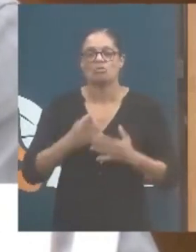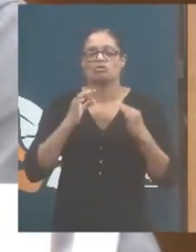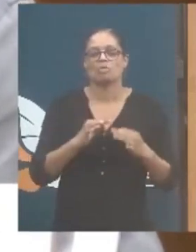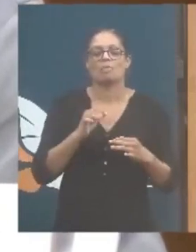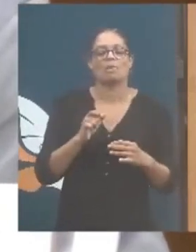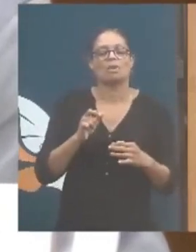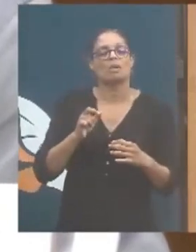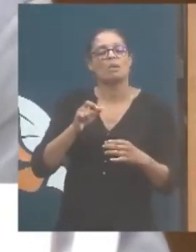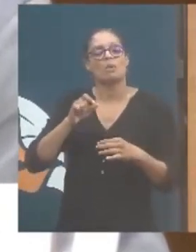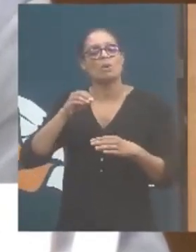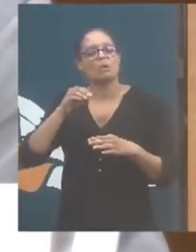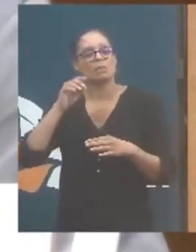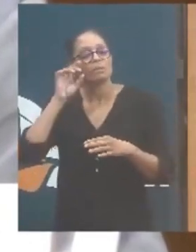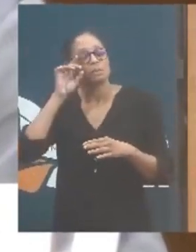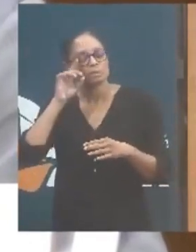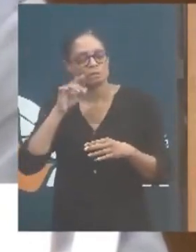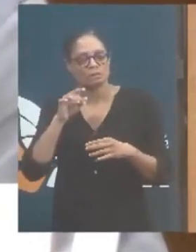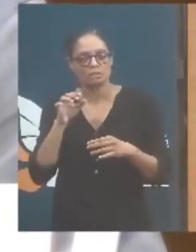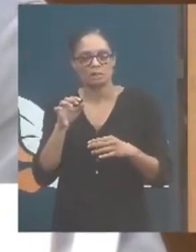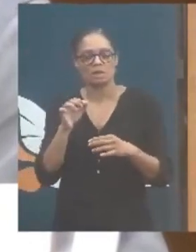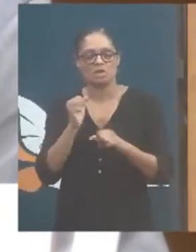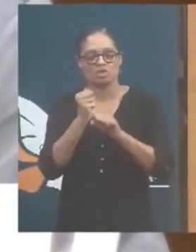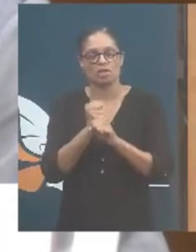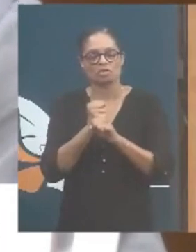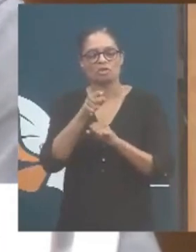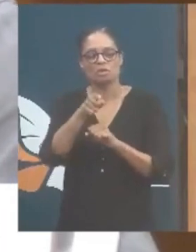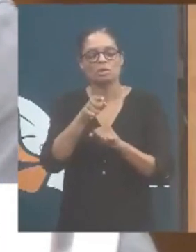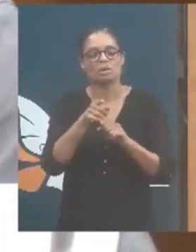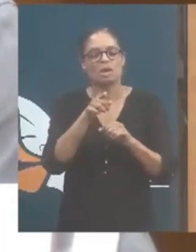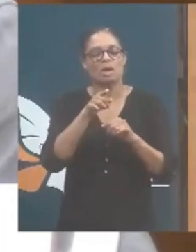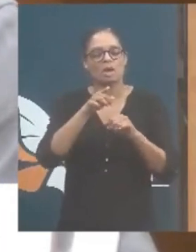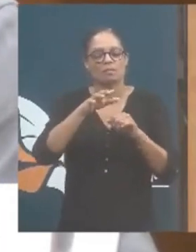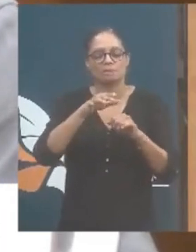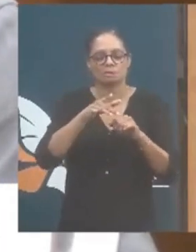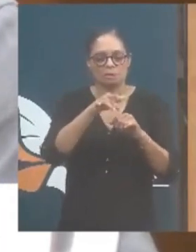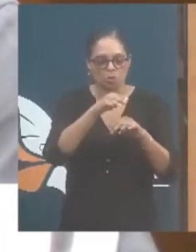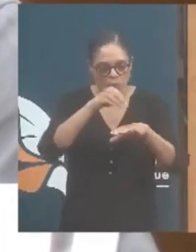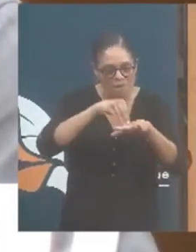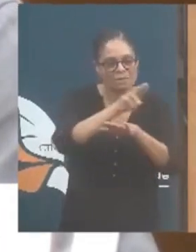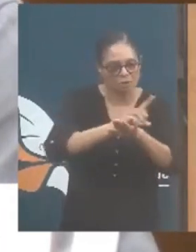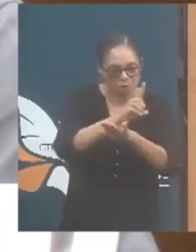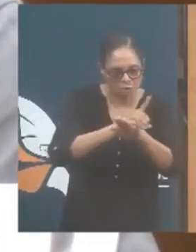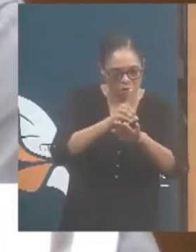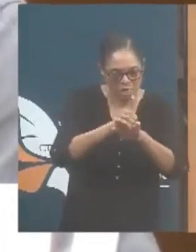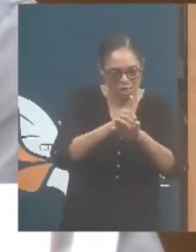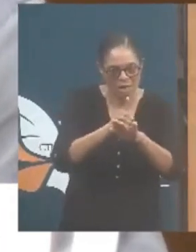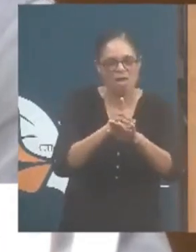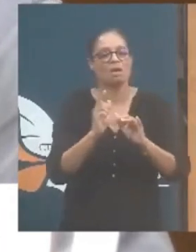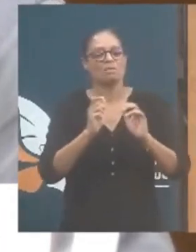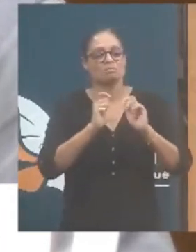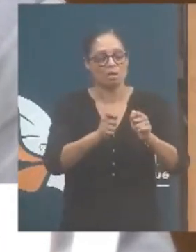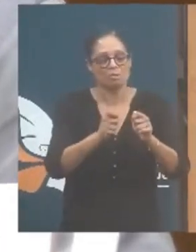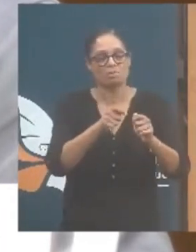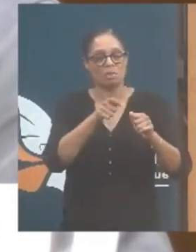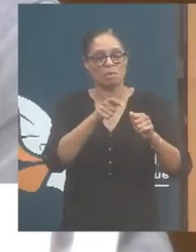départemental, mais le transfert de charge ne correspond pas à un transfert de ressources. Nous connaissons ça aussi, puisque c'est